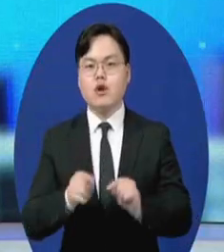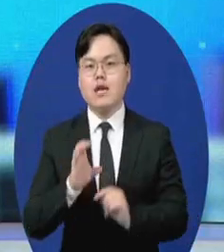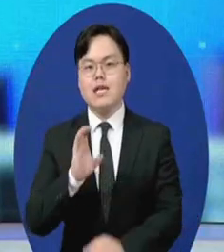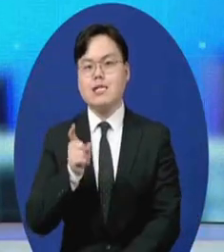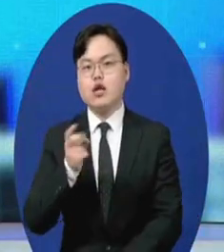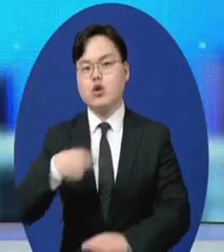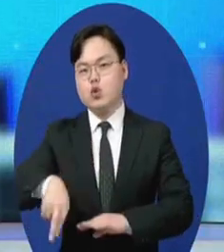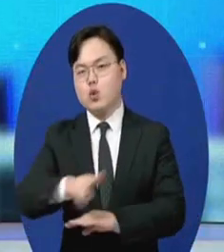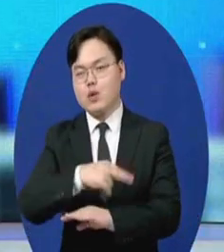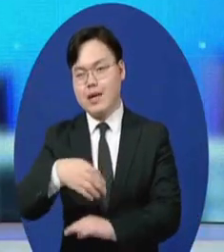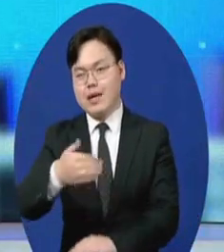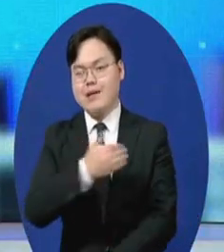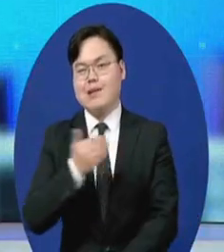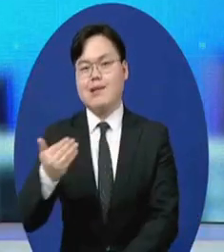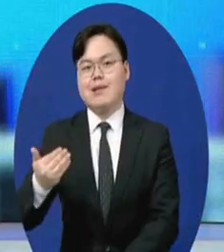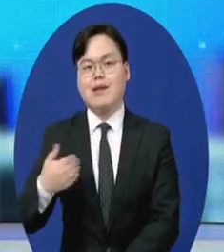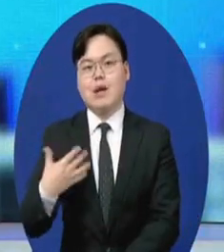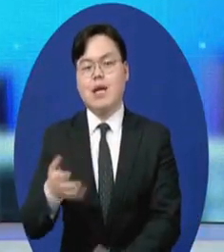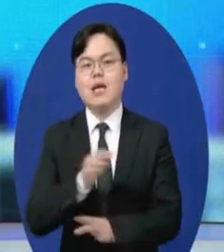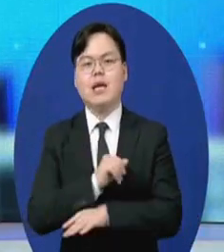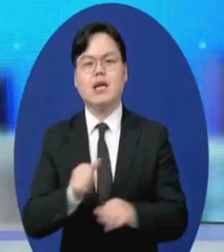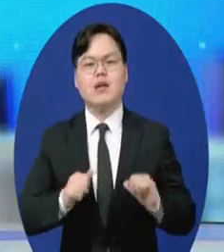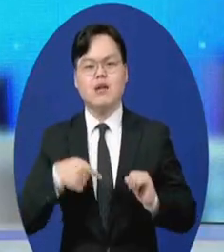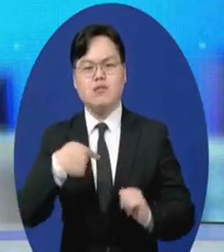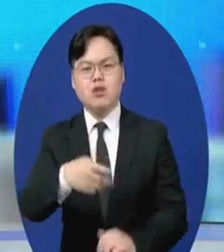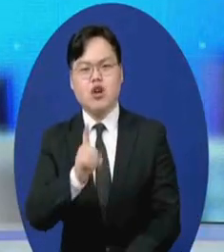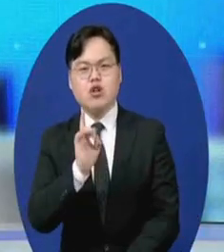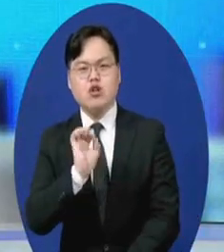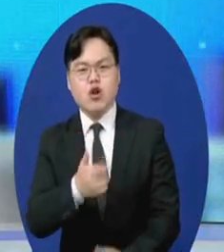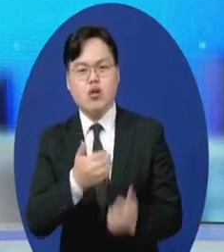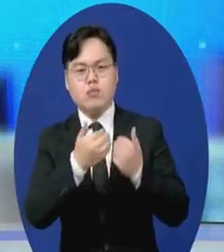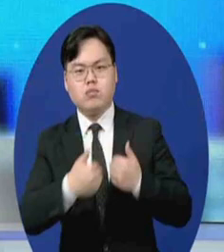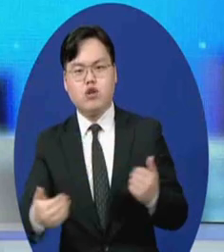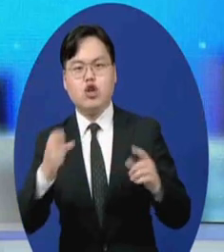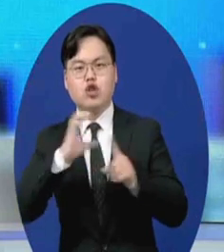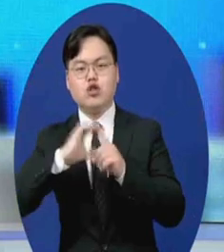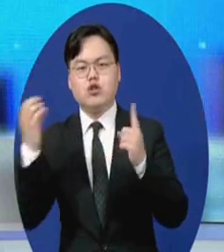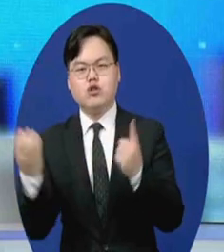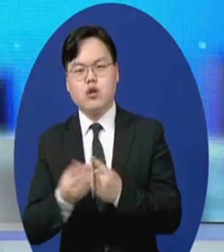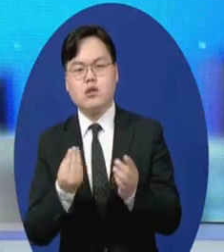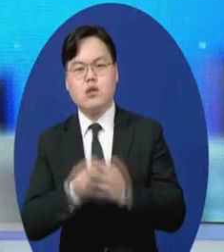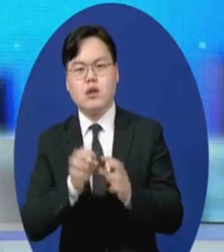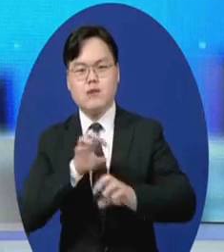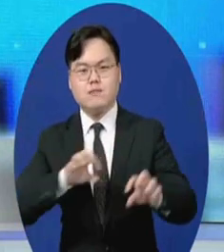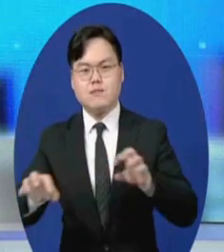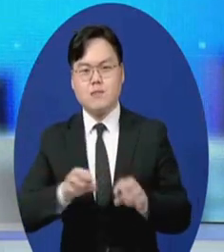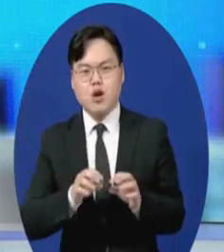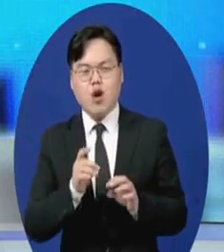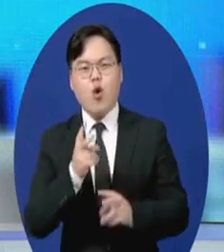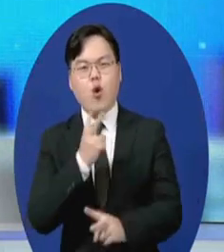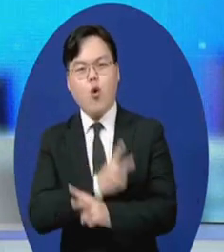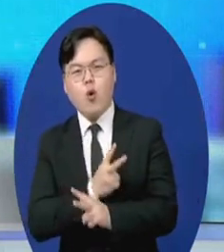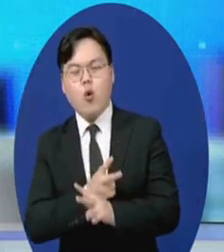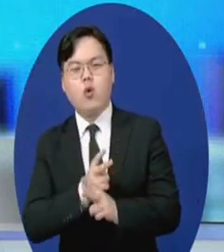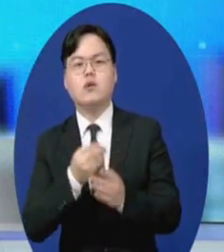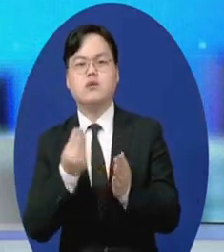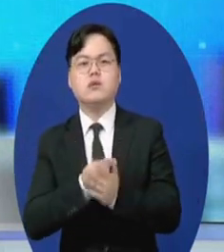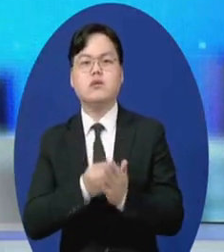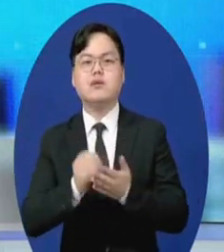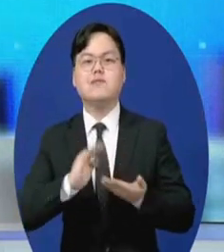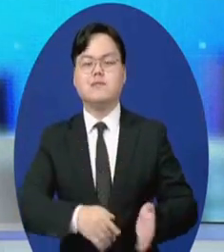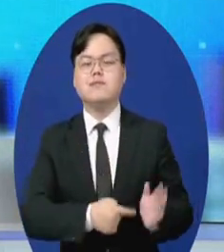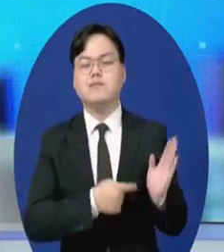Өнөөдөр сонгонд нарийн дүүргийн засаг даргын тамгын газраас иргэдэд хог хаягдлыг ангилан ялгах соёл, оршин суугчдад хог хаягдлын тухай хууль холбогдох